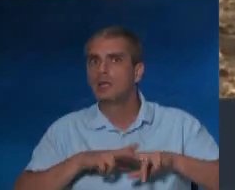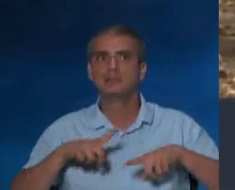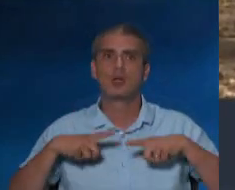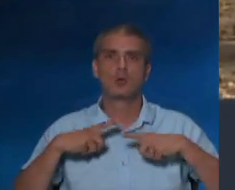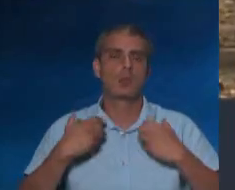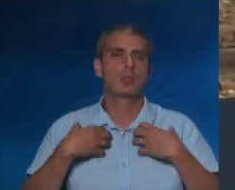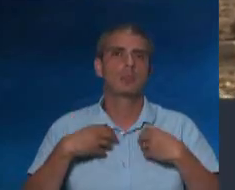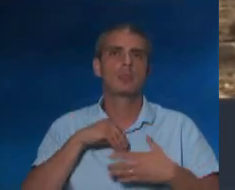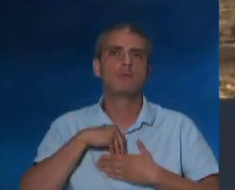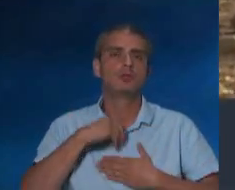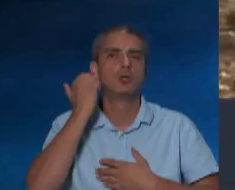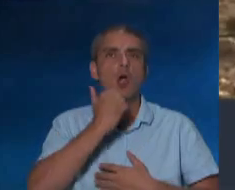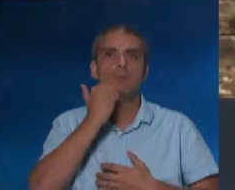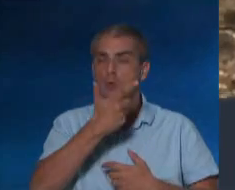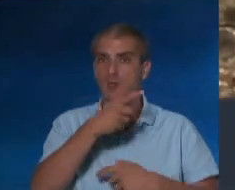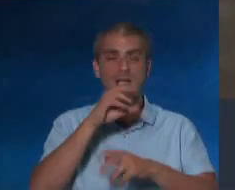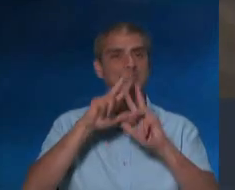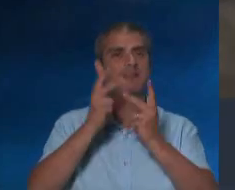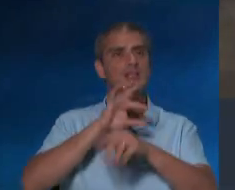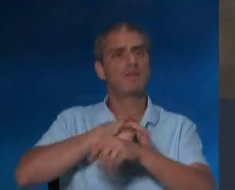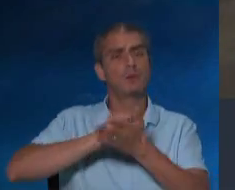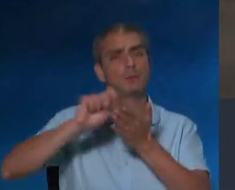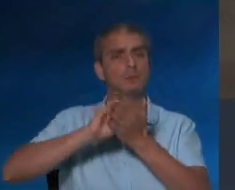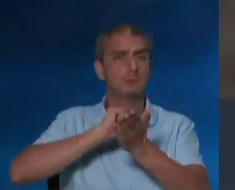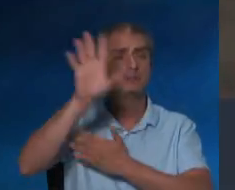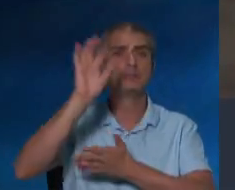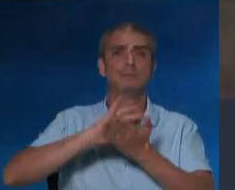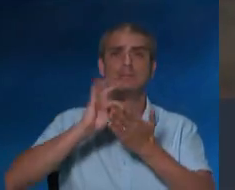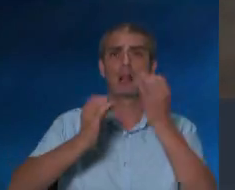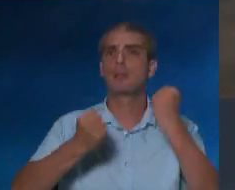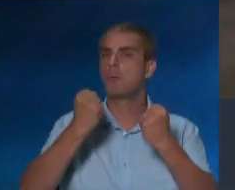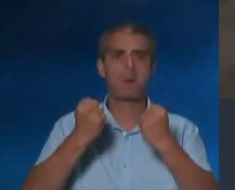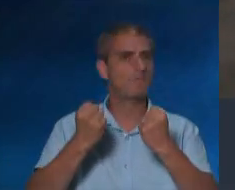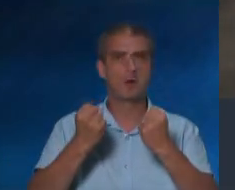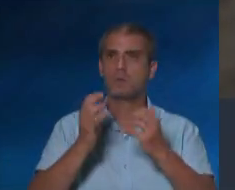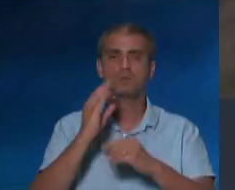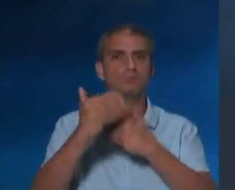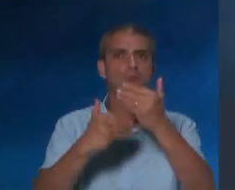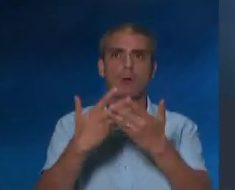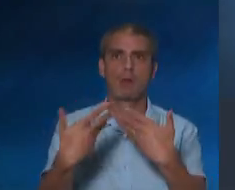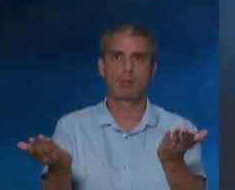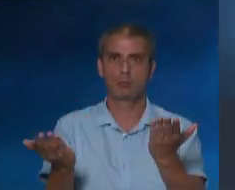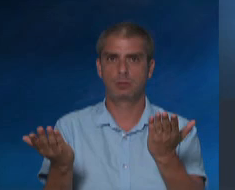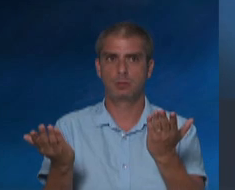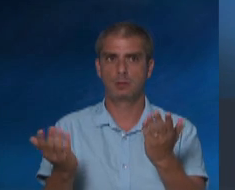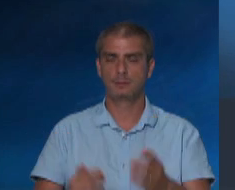נפשית יומית. הצוות הרפואי כותב מכתבים לשר התחבורה, אבל כלום לא זר.